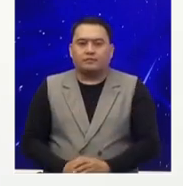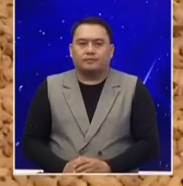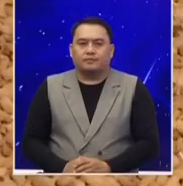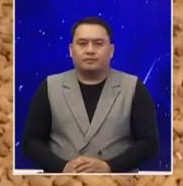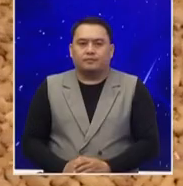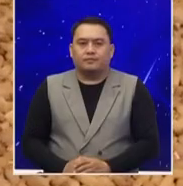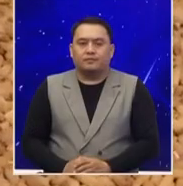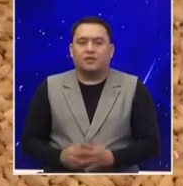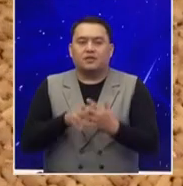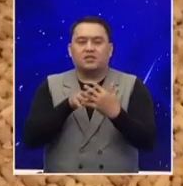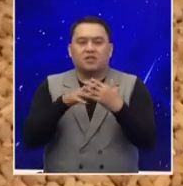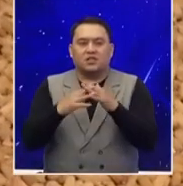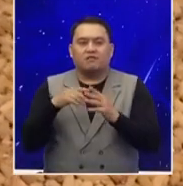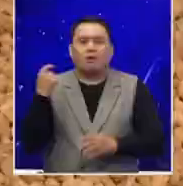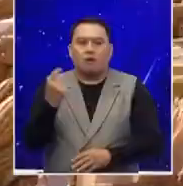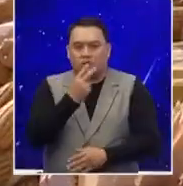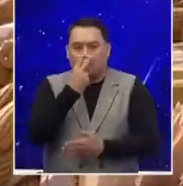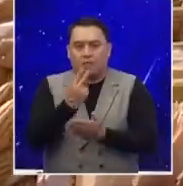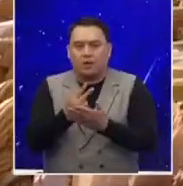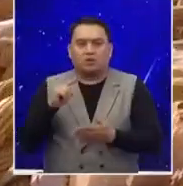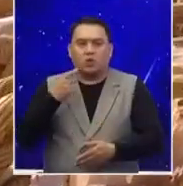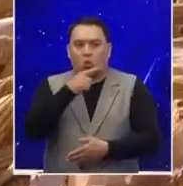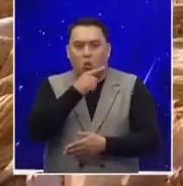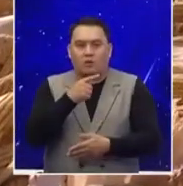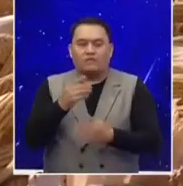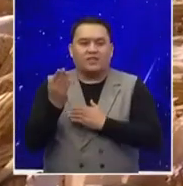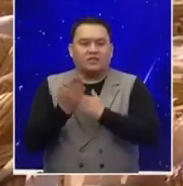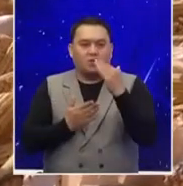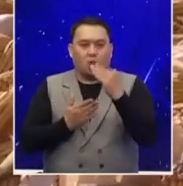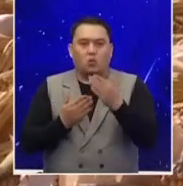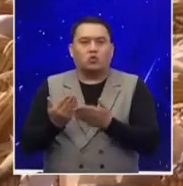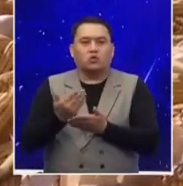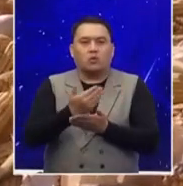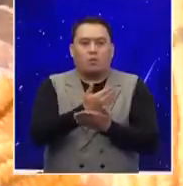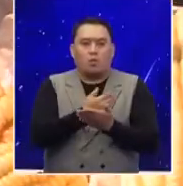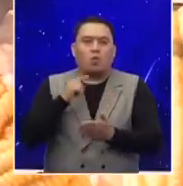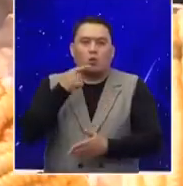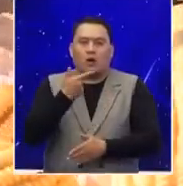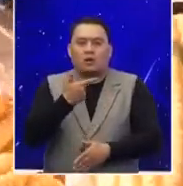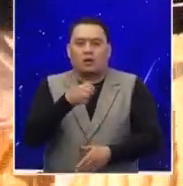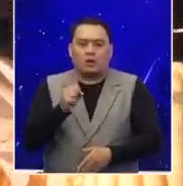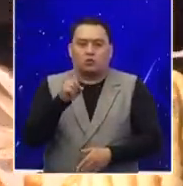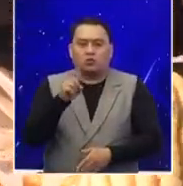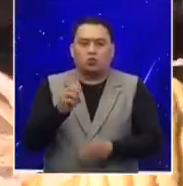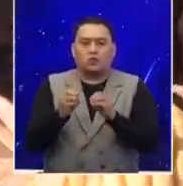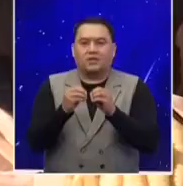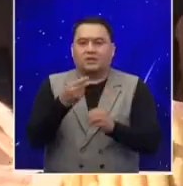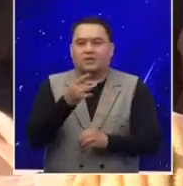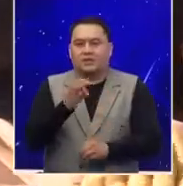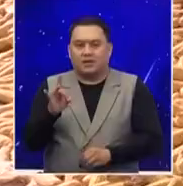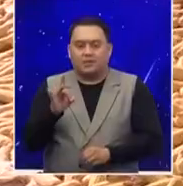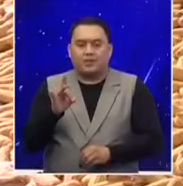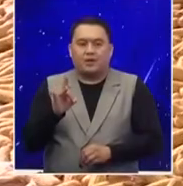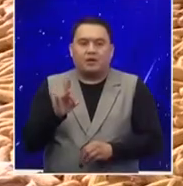направлении. В этом крестьянском хозяйстве показатель урожайности один из самых высоких. Сбор кукурузы с одного гектара – 110 центнеров. Валовой